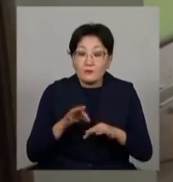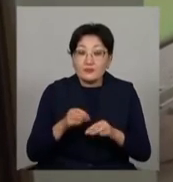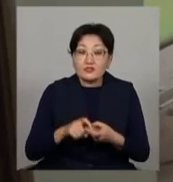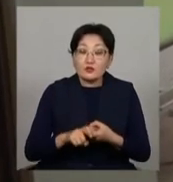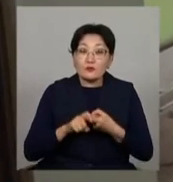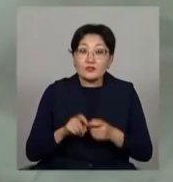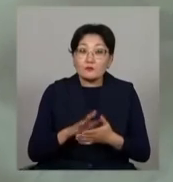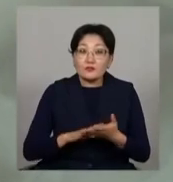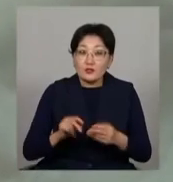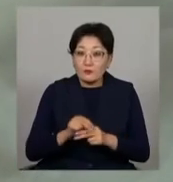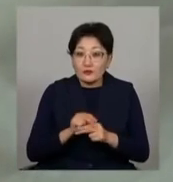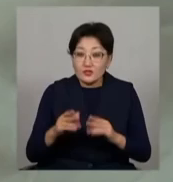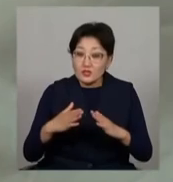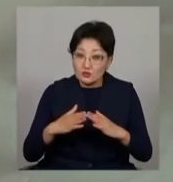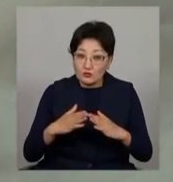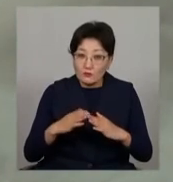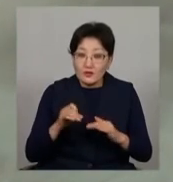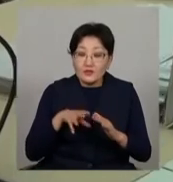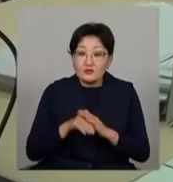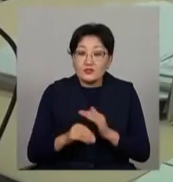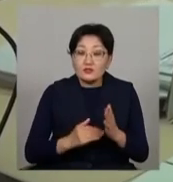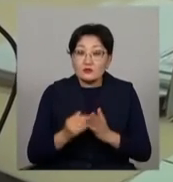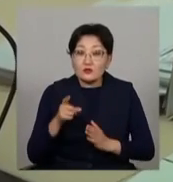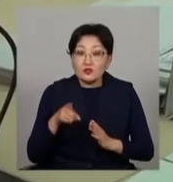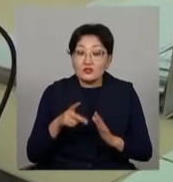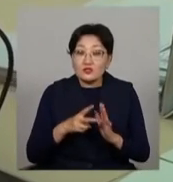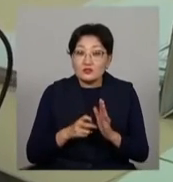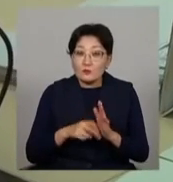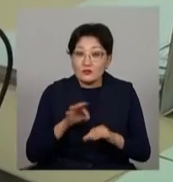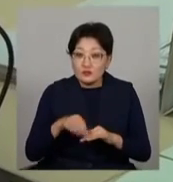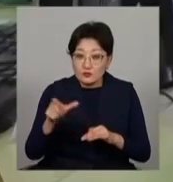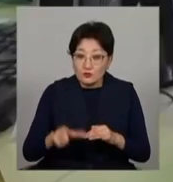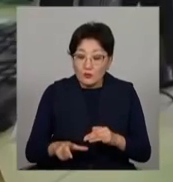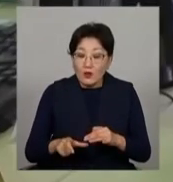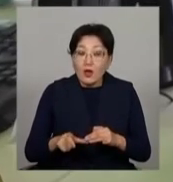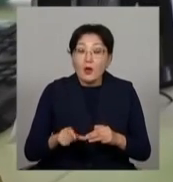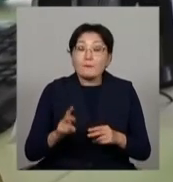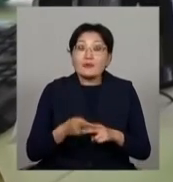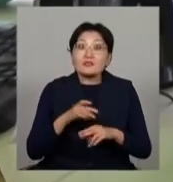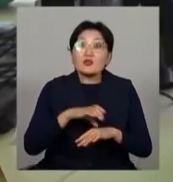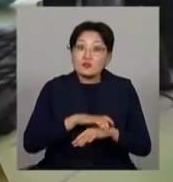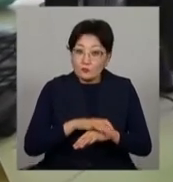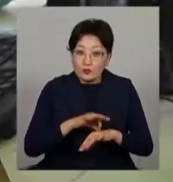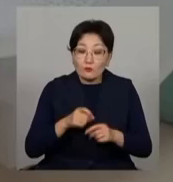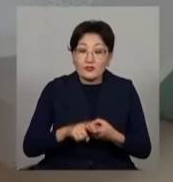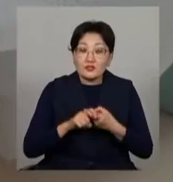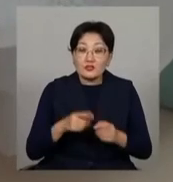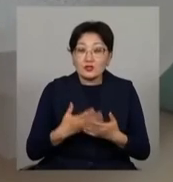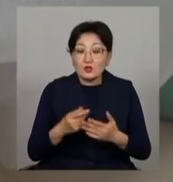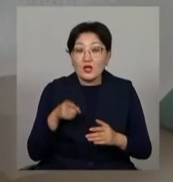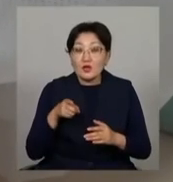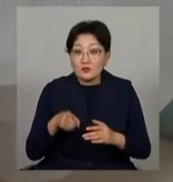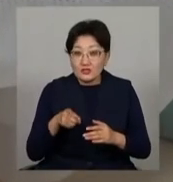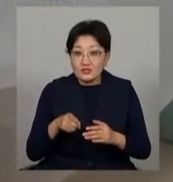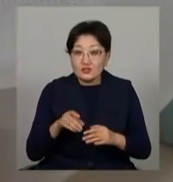зараженных продолжают получать лечение на дому. Из них свыше 1700 пациентов переносят болезнь бессимптомно и около 1000 в легкой